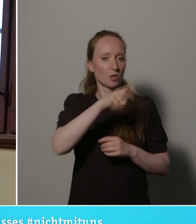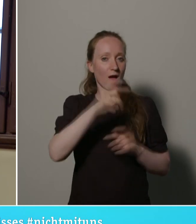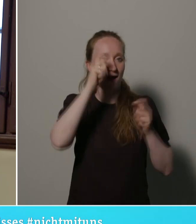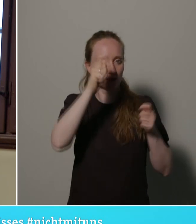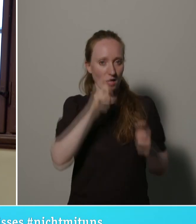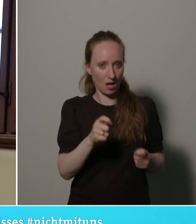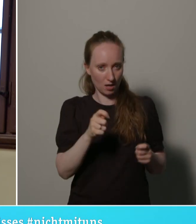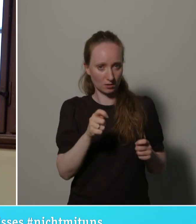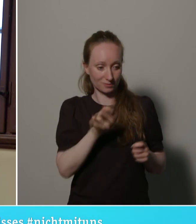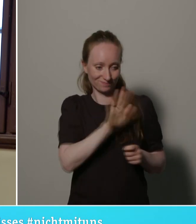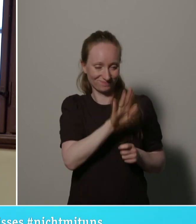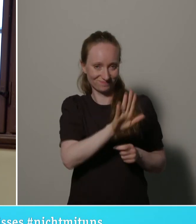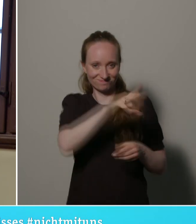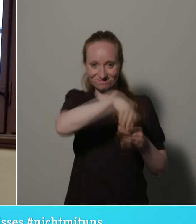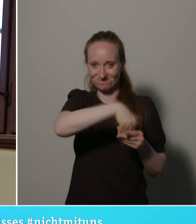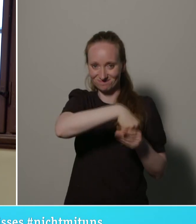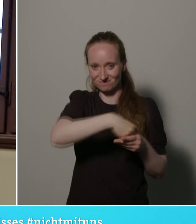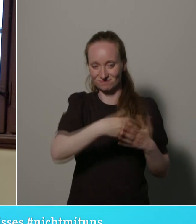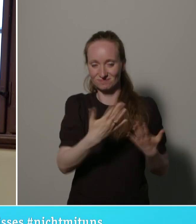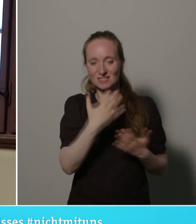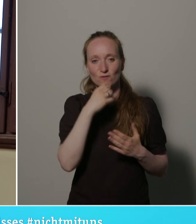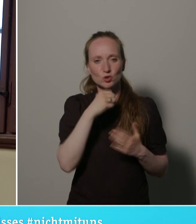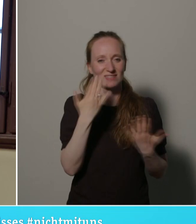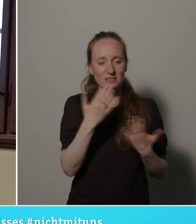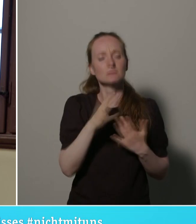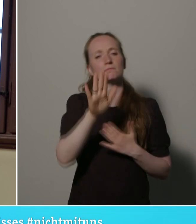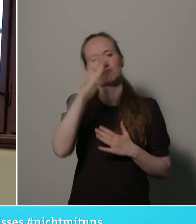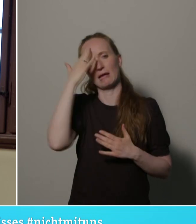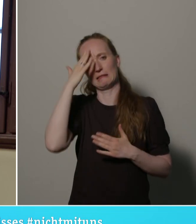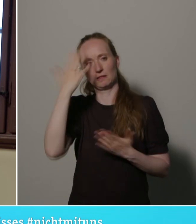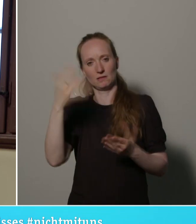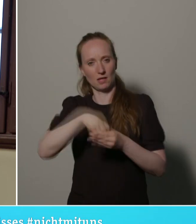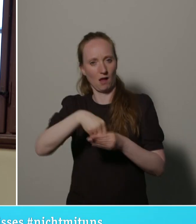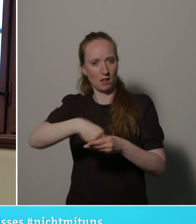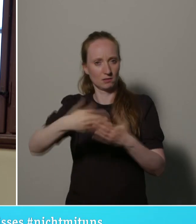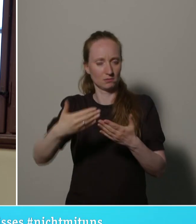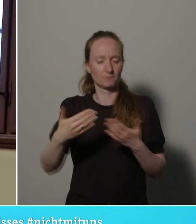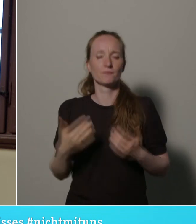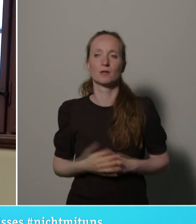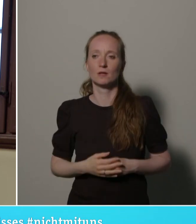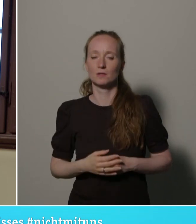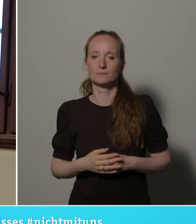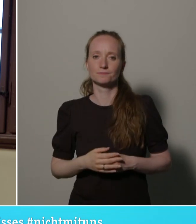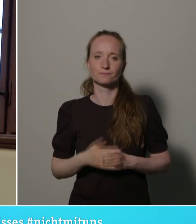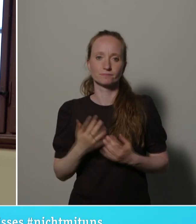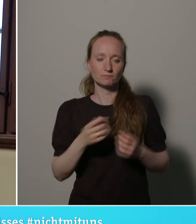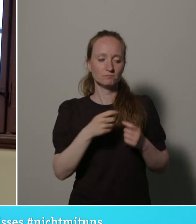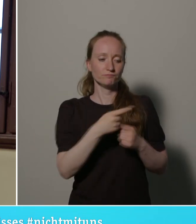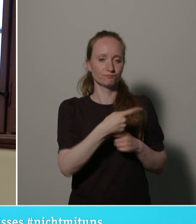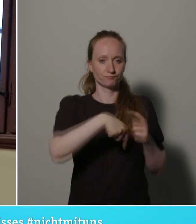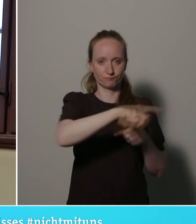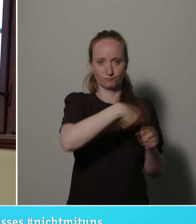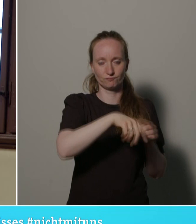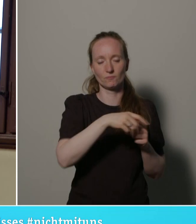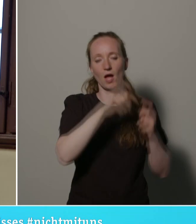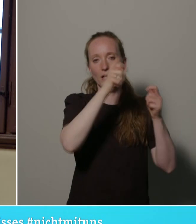Einwohnerantrages ist Ihnen inhaltlich ja wohl bekannt. Wir haben ja, oder die Antragsteller haben ja